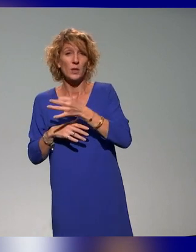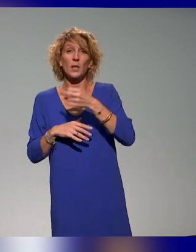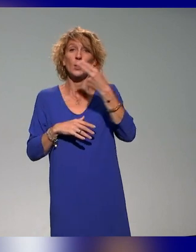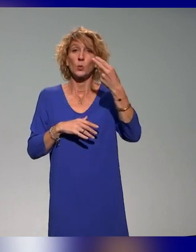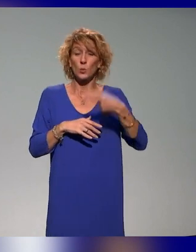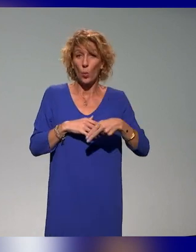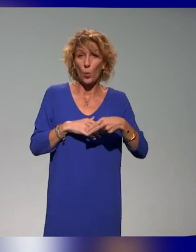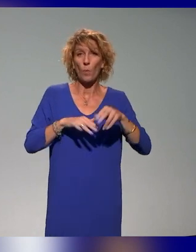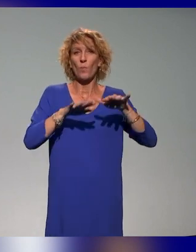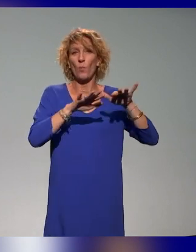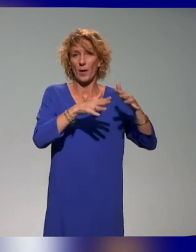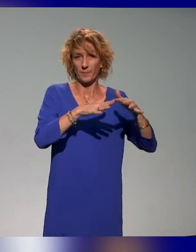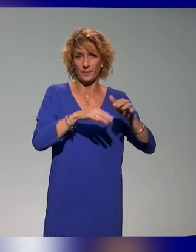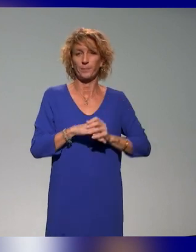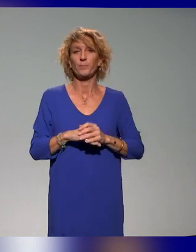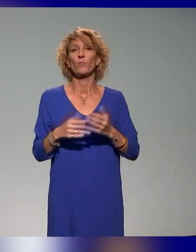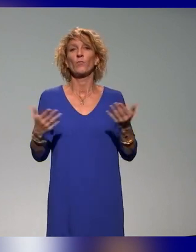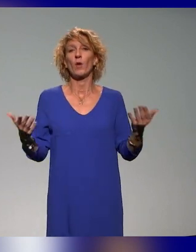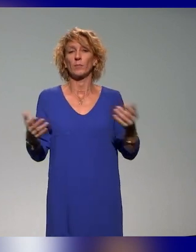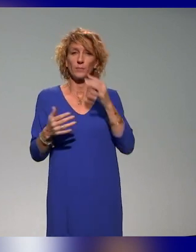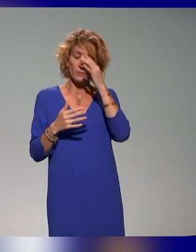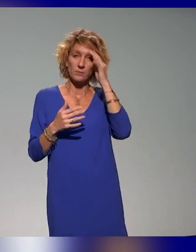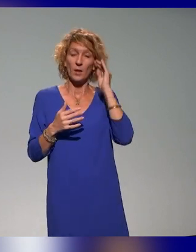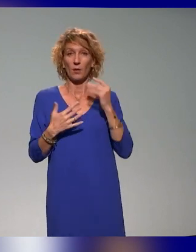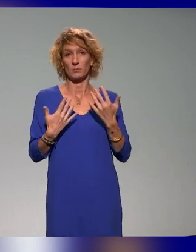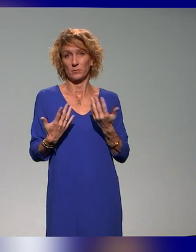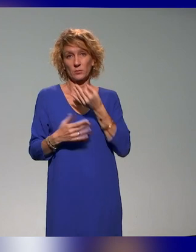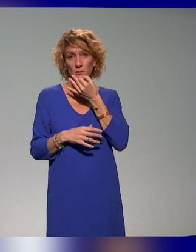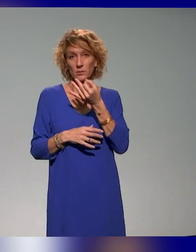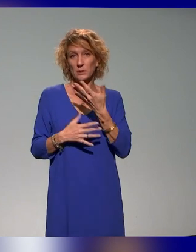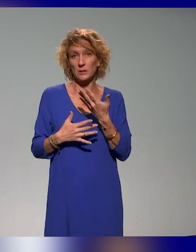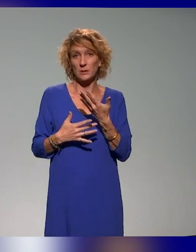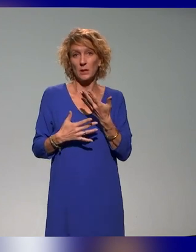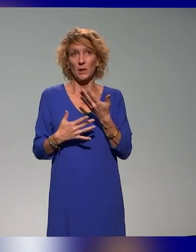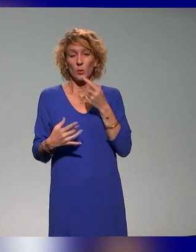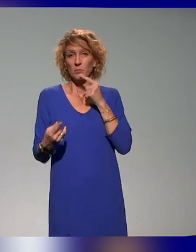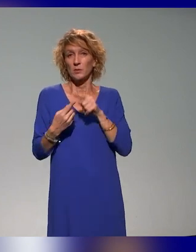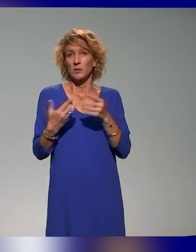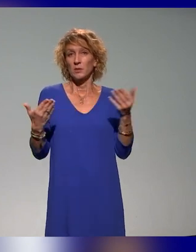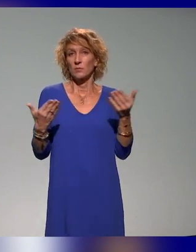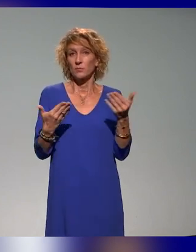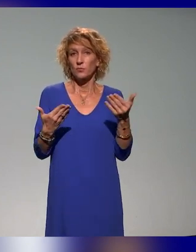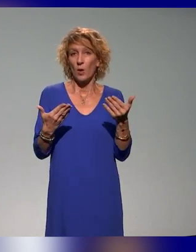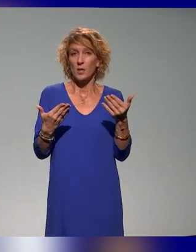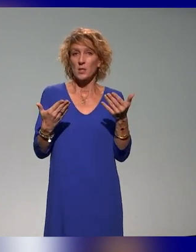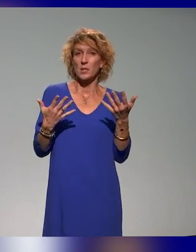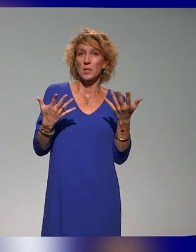non ou moyen. Voilà. L'idée étant, comme je l'ai dit, de se donner une tendance